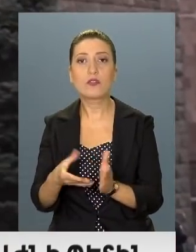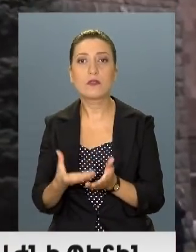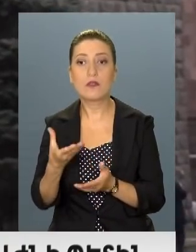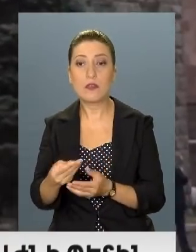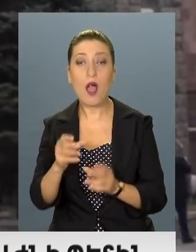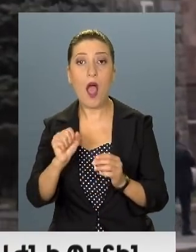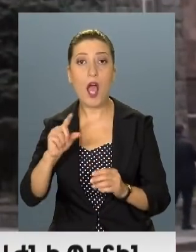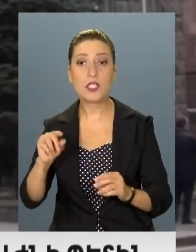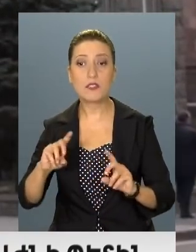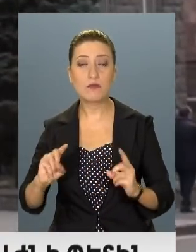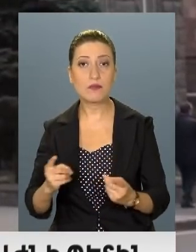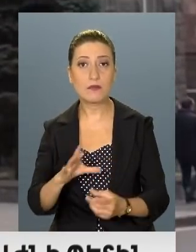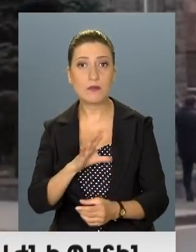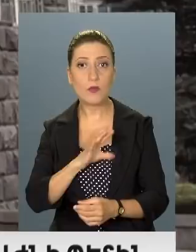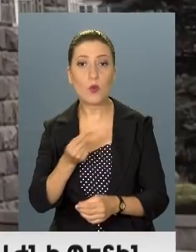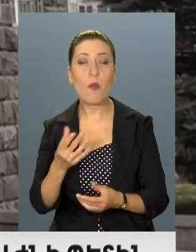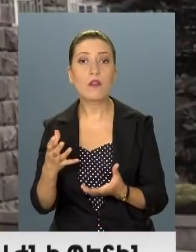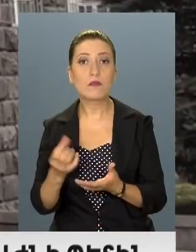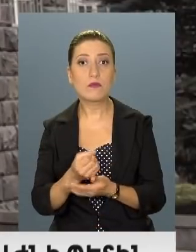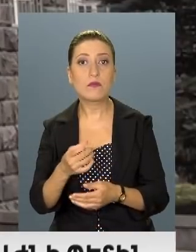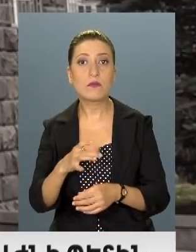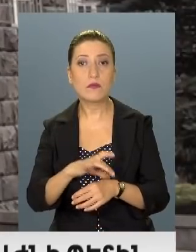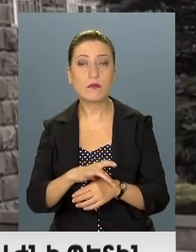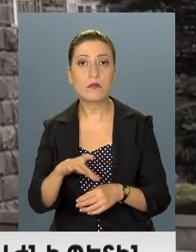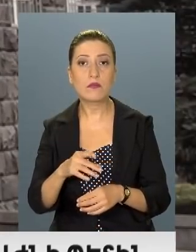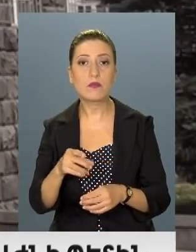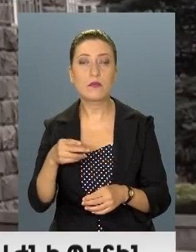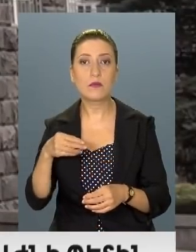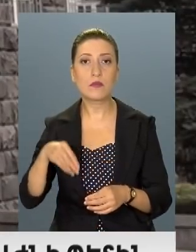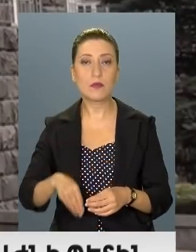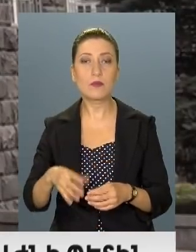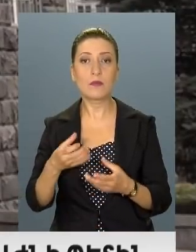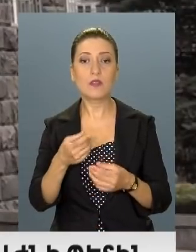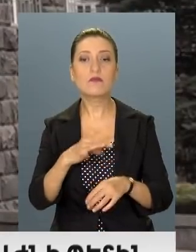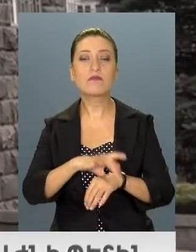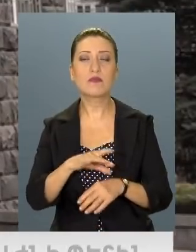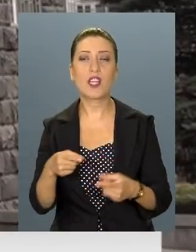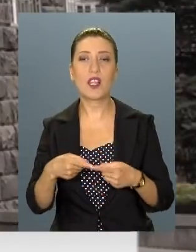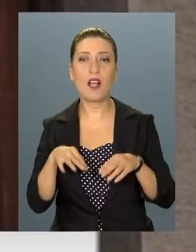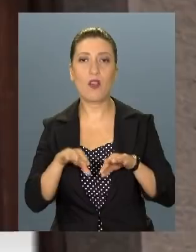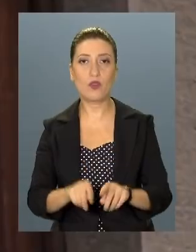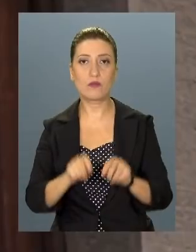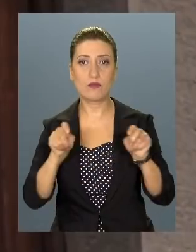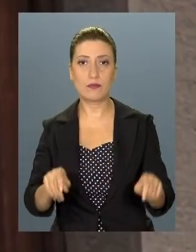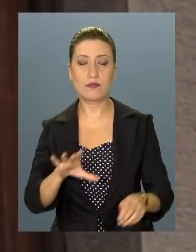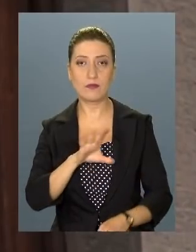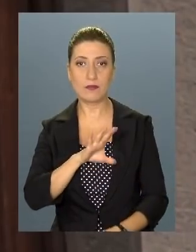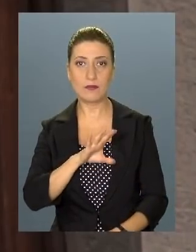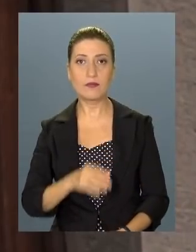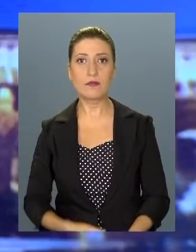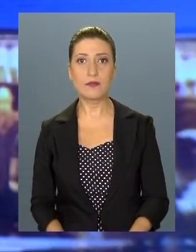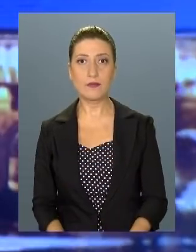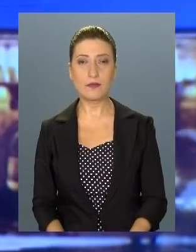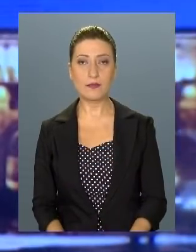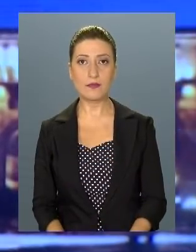կողմից։ Գումարը հայտնաբերվել է քաղաքացու անձնագրի միջից, դեպքի արդիվ քրեական գործ են հարուցվել։